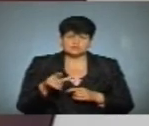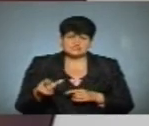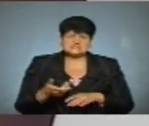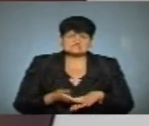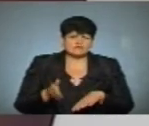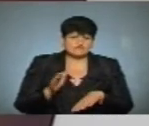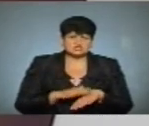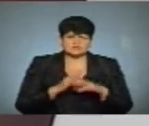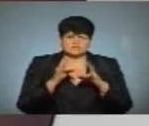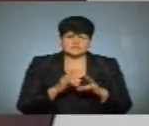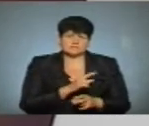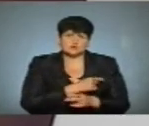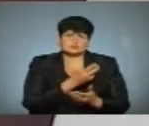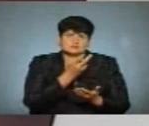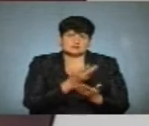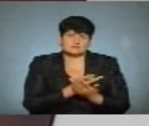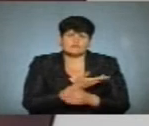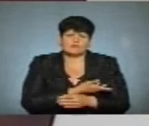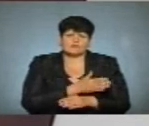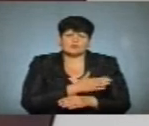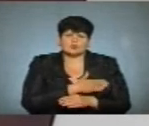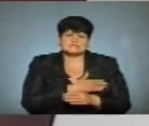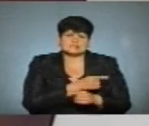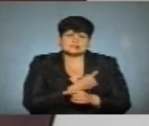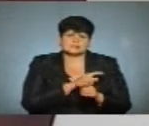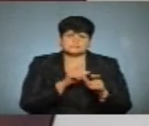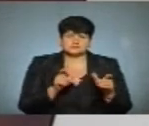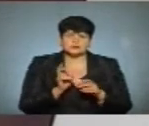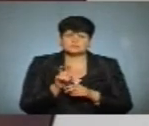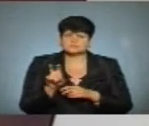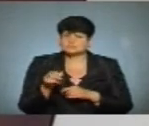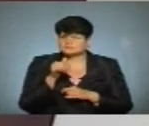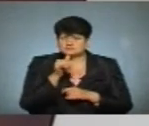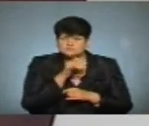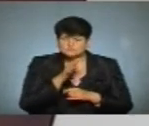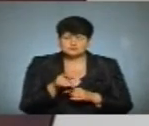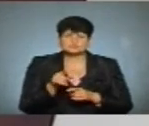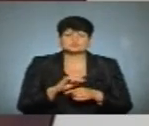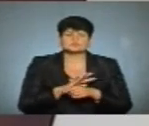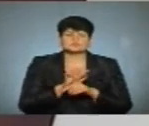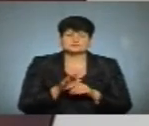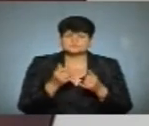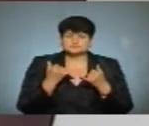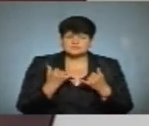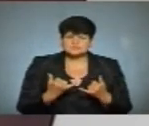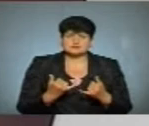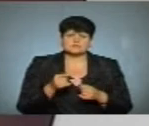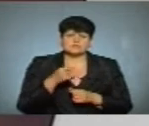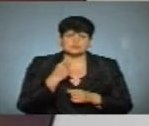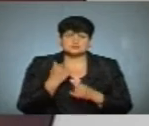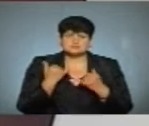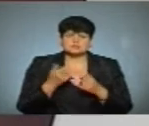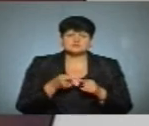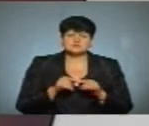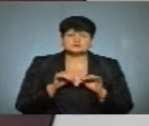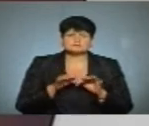травмами госпіталізували до польських лікарень. Доступ до цих медзакладів обмежений через пандемію коронавірусу. Катерина Зеленко каже, цю